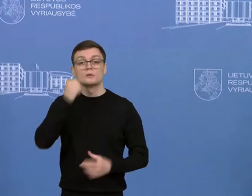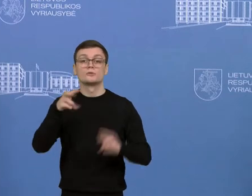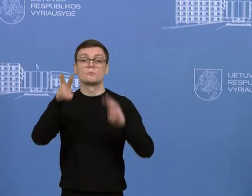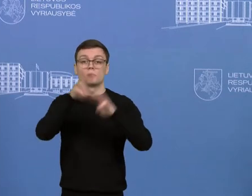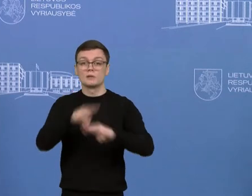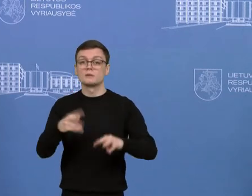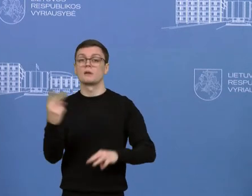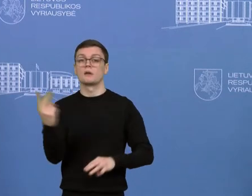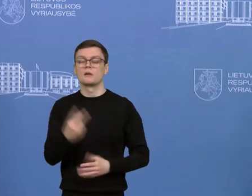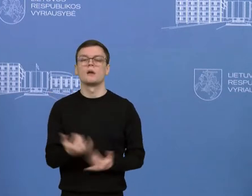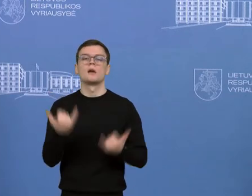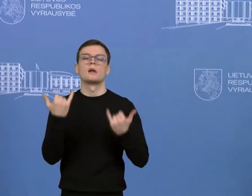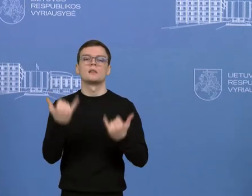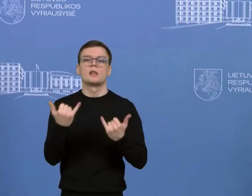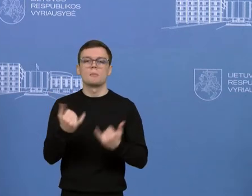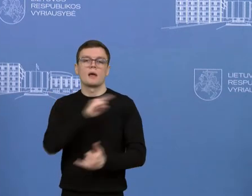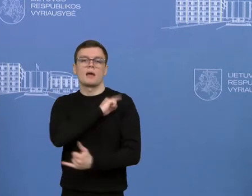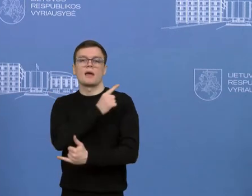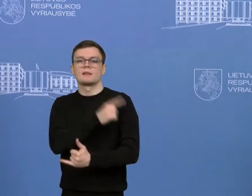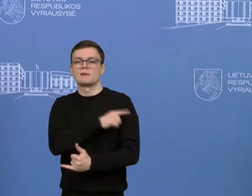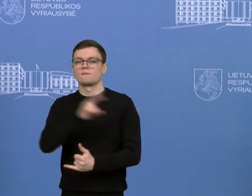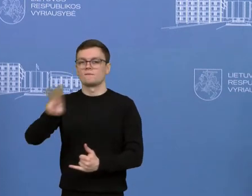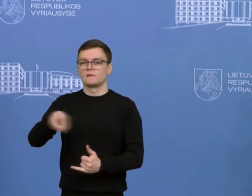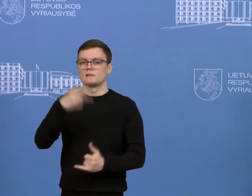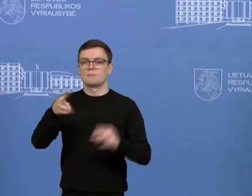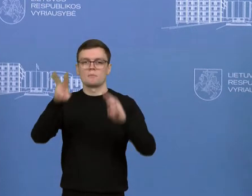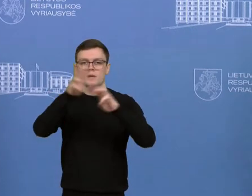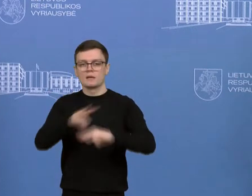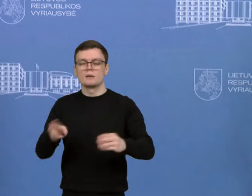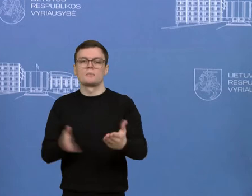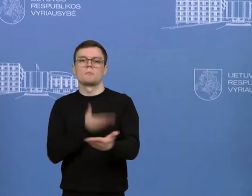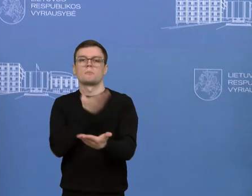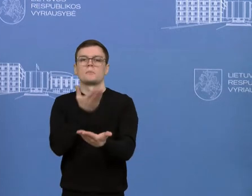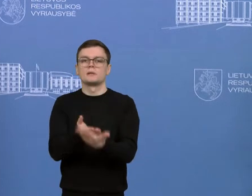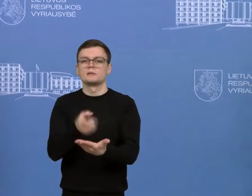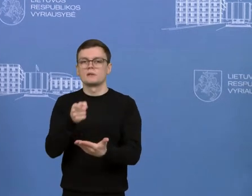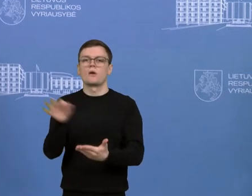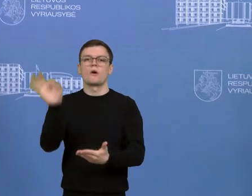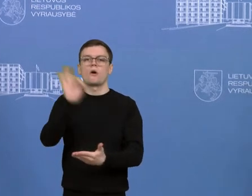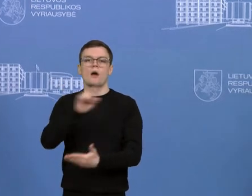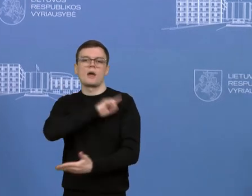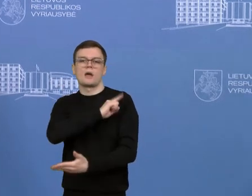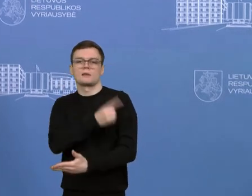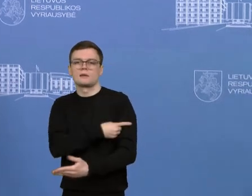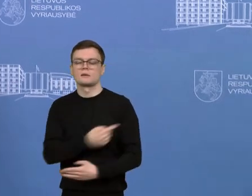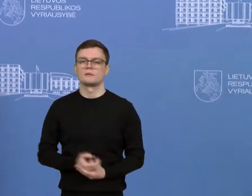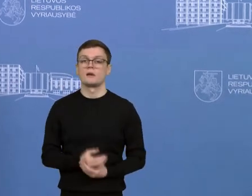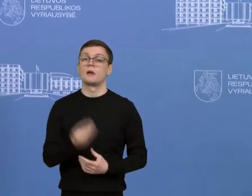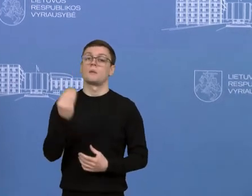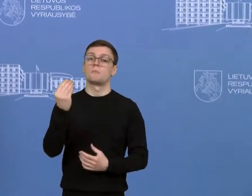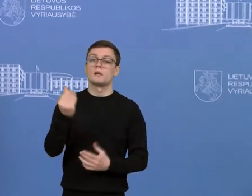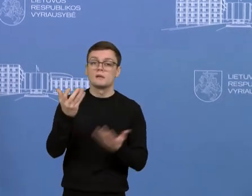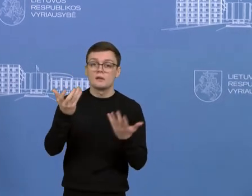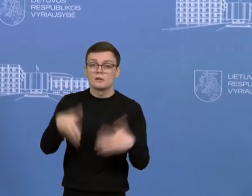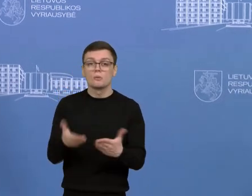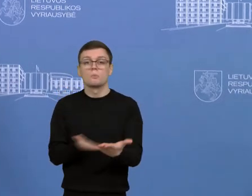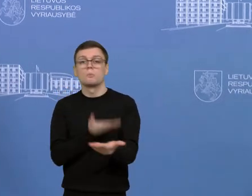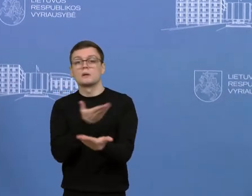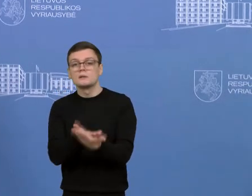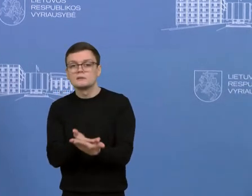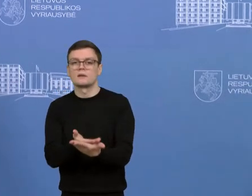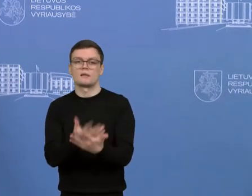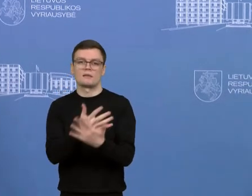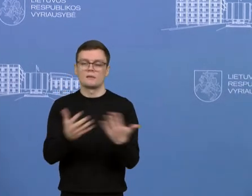Ministrėms prašysiu energetikos viceministrę dabar pristatyti energetikos dalį, nes visą piniginę dalį jau pristatė ministrės.